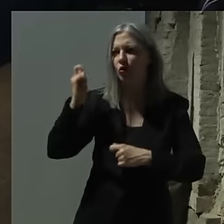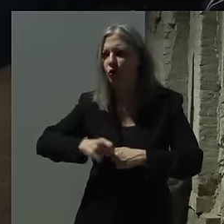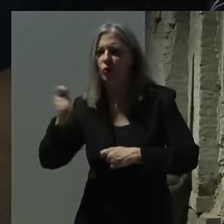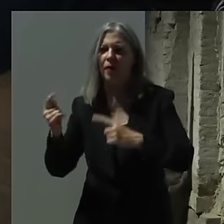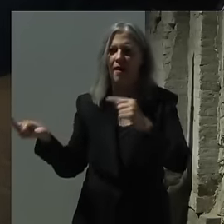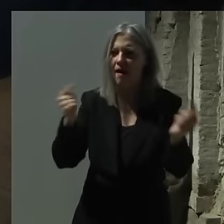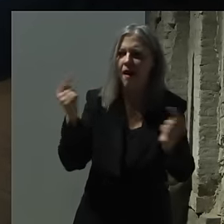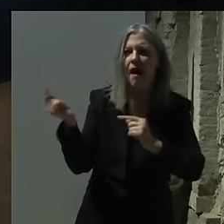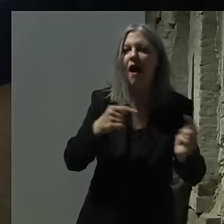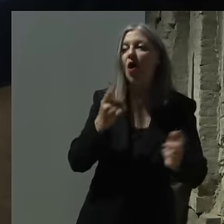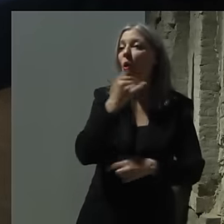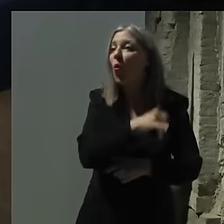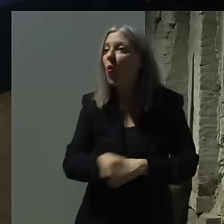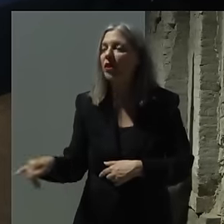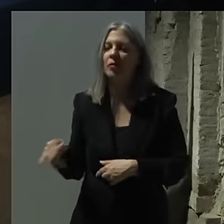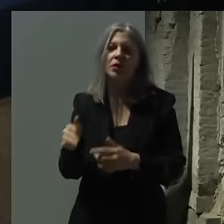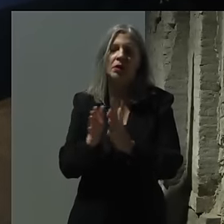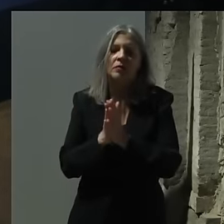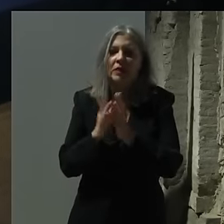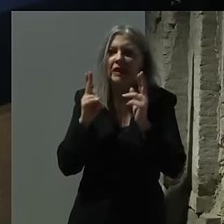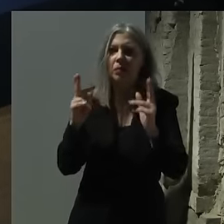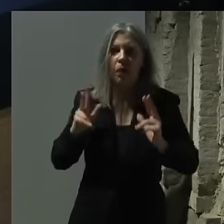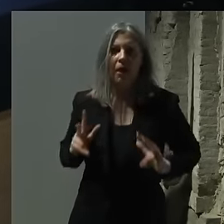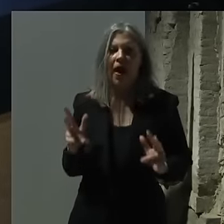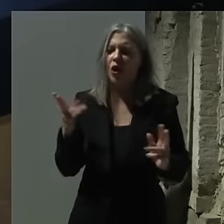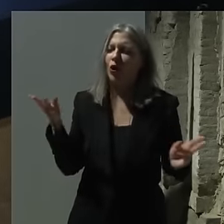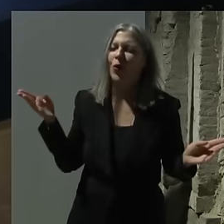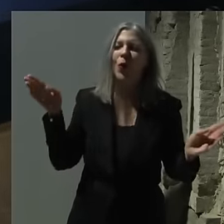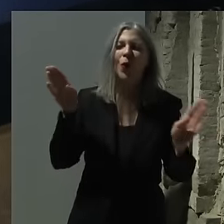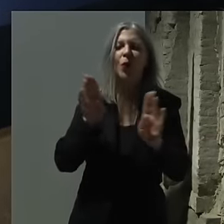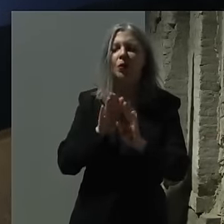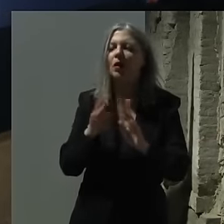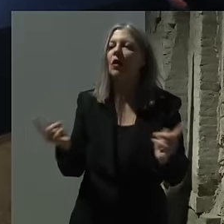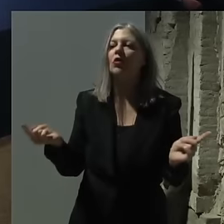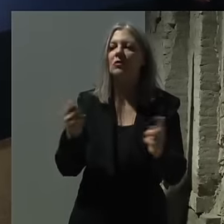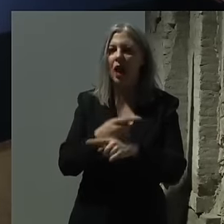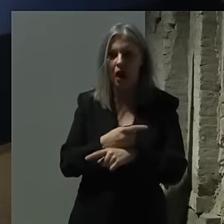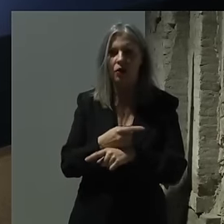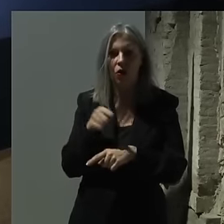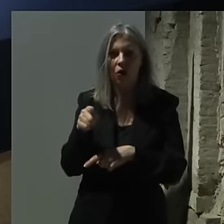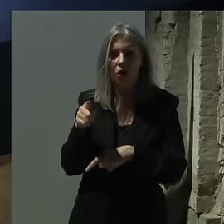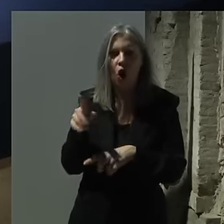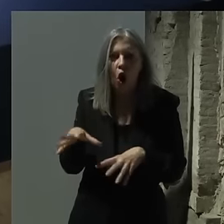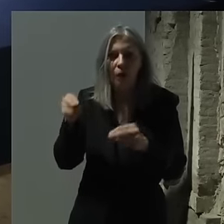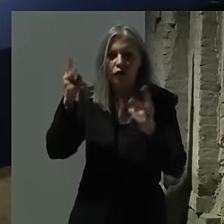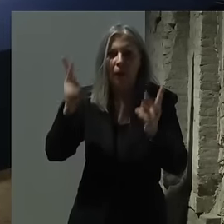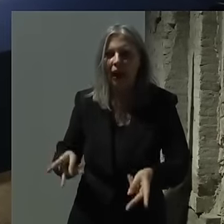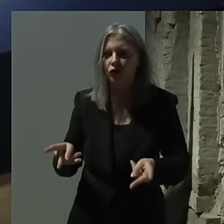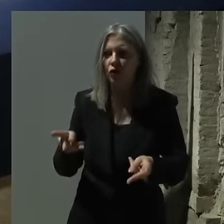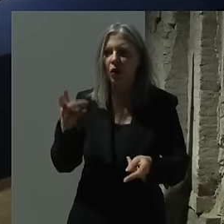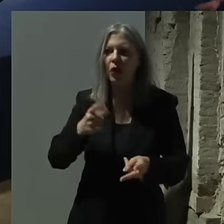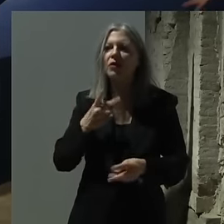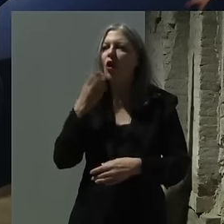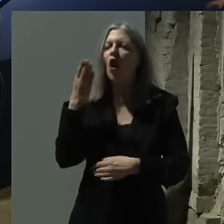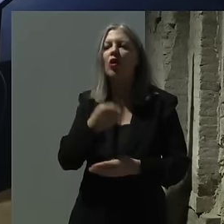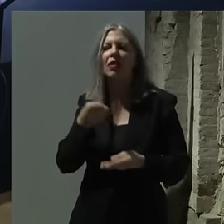di, come dire, conoscere finalmente la fine di questo incubo, invece l'incubo se possibile si raddoppia e arriva